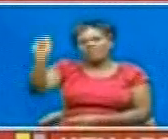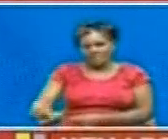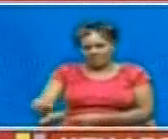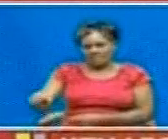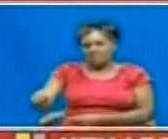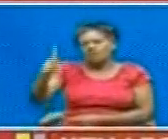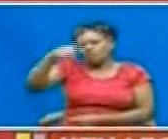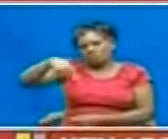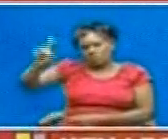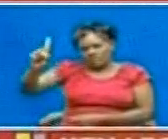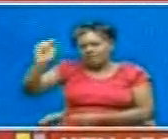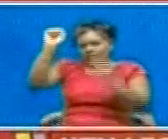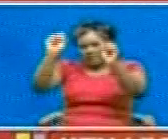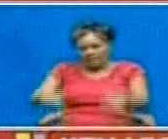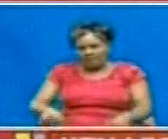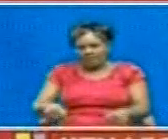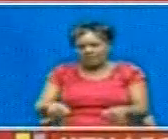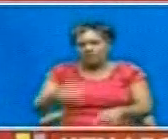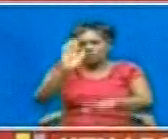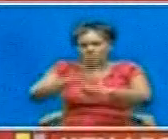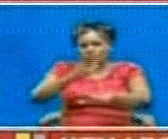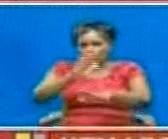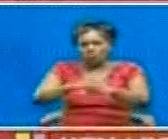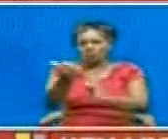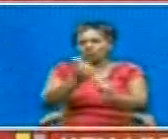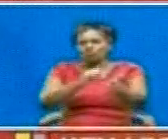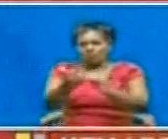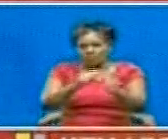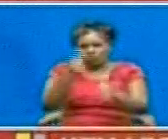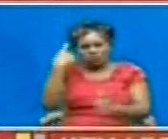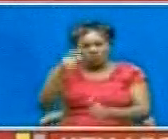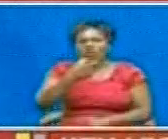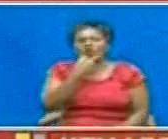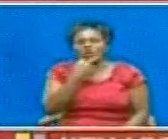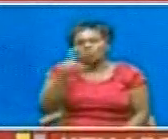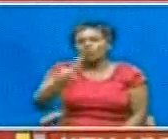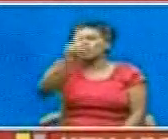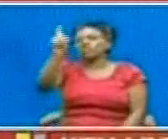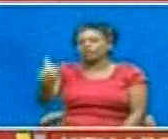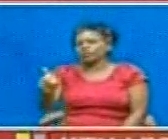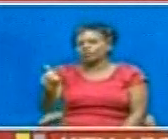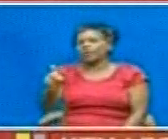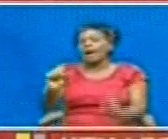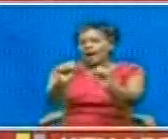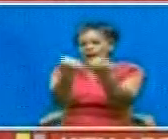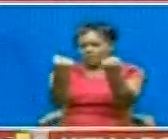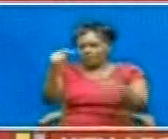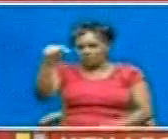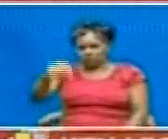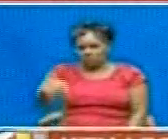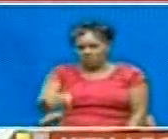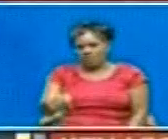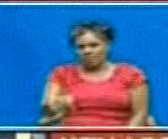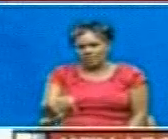will, kulingana na vile wanacheza. That was a good game for Gor Kogalo. Je, baada ya matokeo leo, ndushe swali